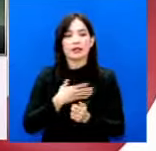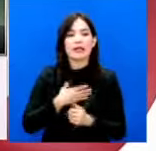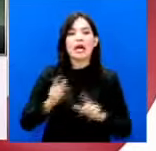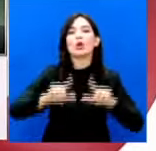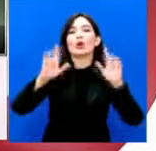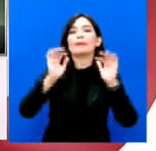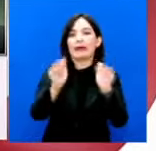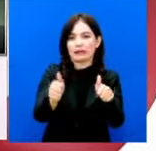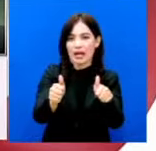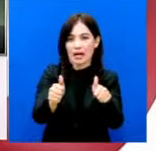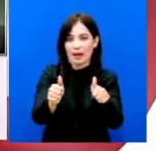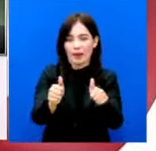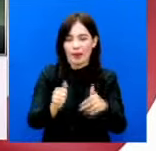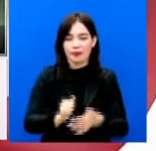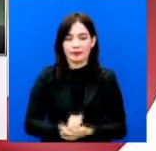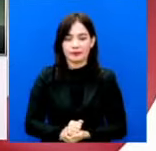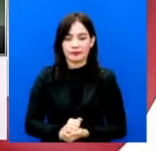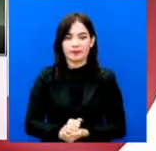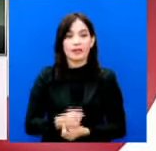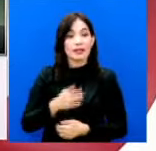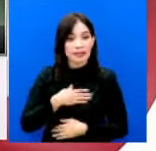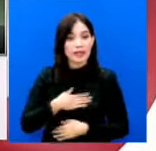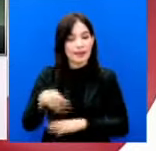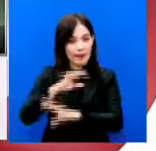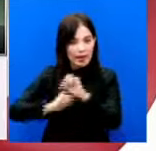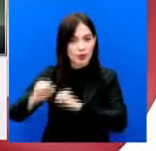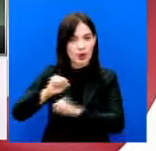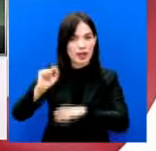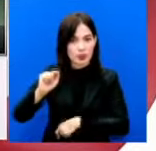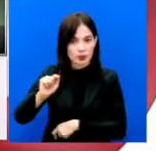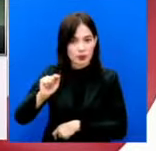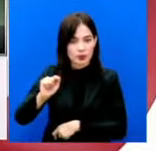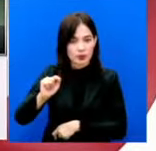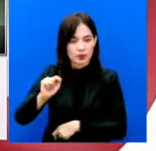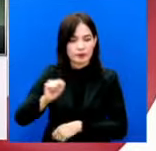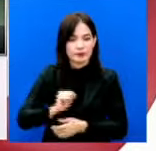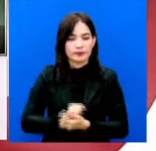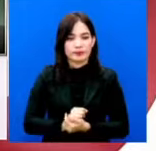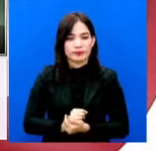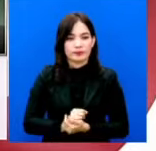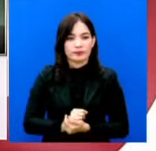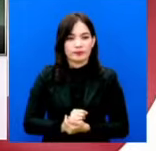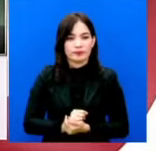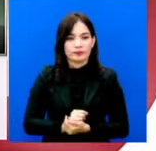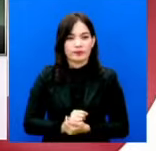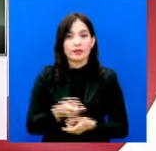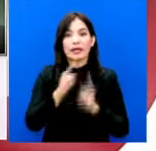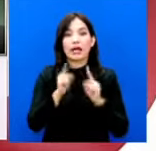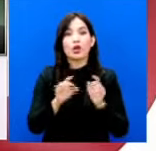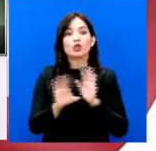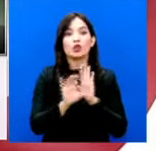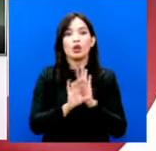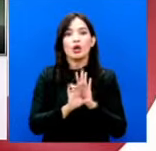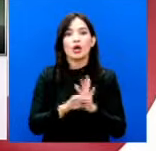biasa. Ya, insya Allah saya akan lakukan itu. Ya, ya boleh sekali-sekali lah kalau seandainya